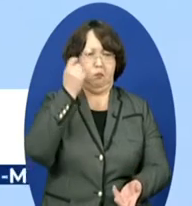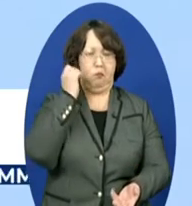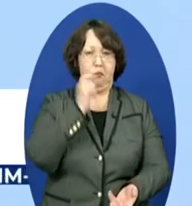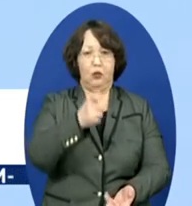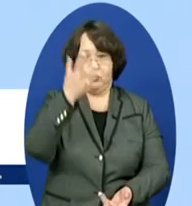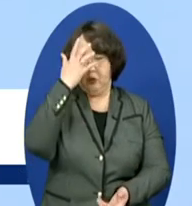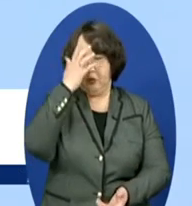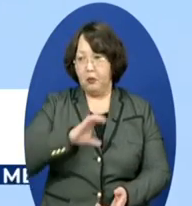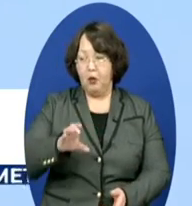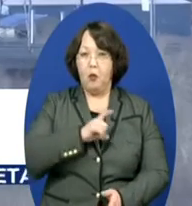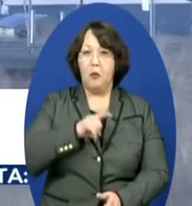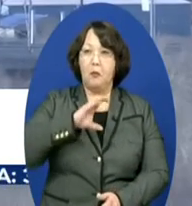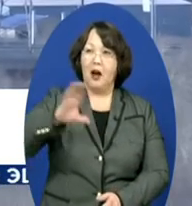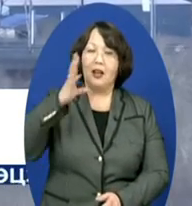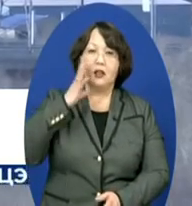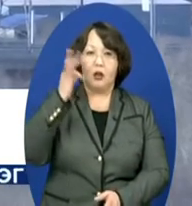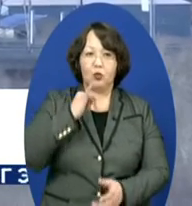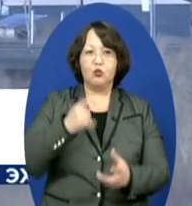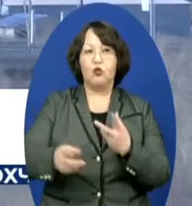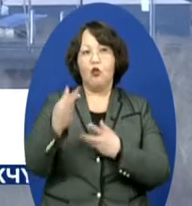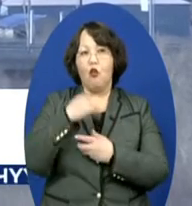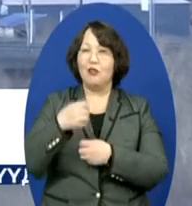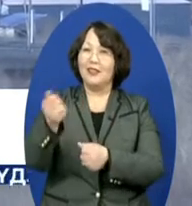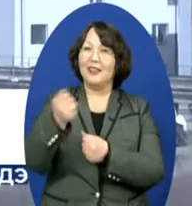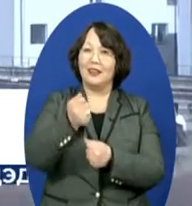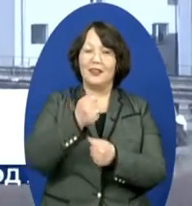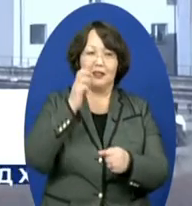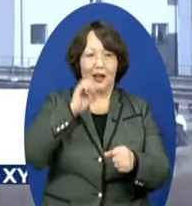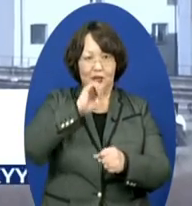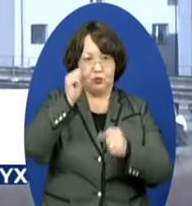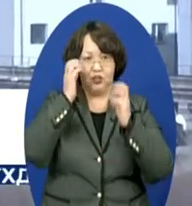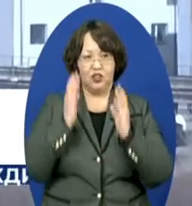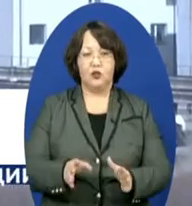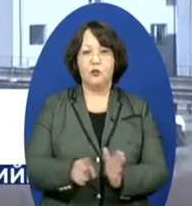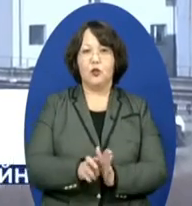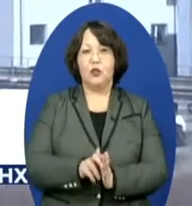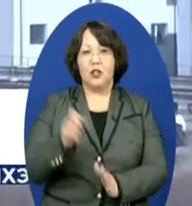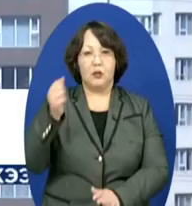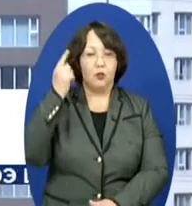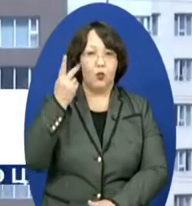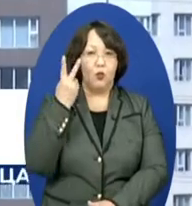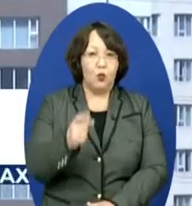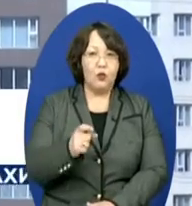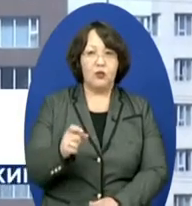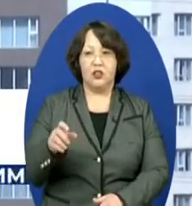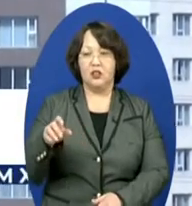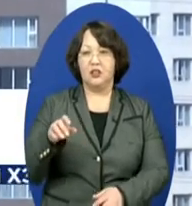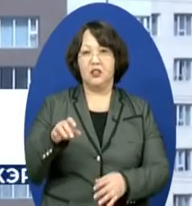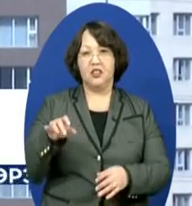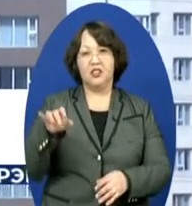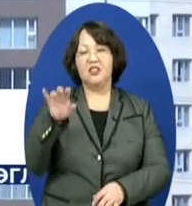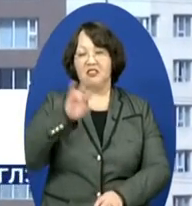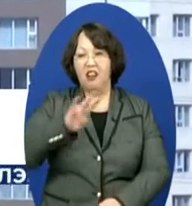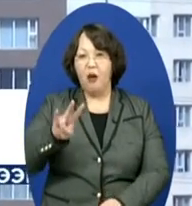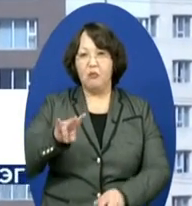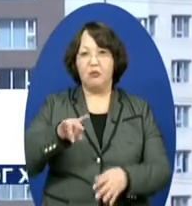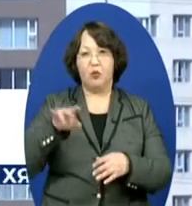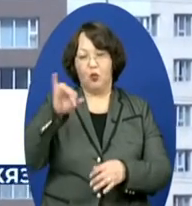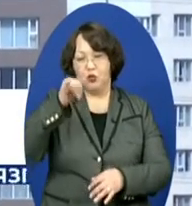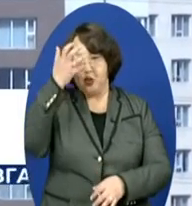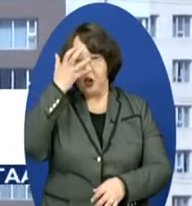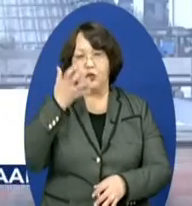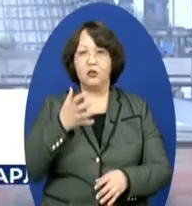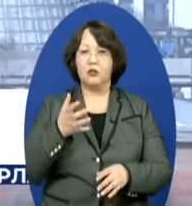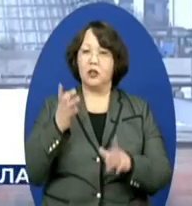хамтарч гадаадын хөрөнгө оруулалтыг татаж байж шийднэ. Иймийн тулд эрчим хүчний үн улс төрчдийн сонгогчдод таалагдах гэсэн урих